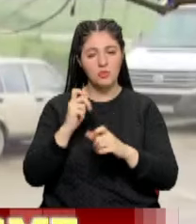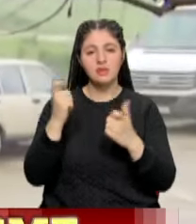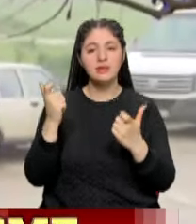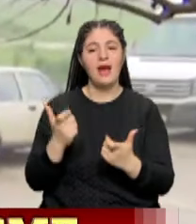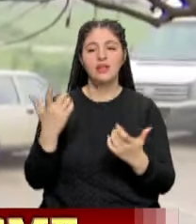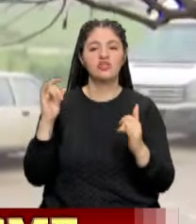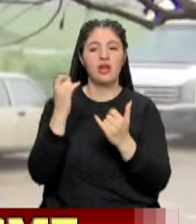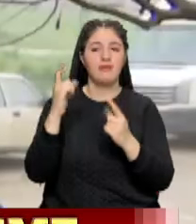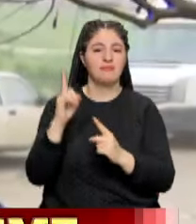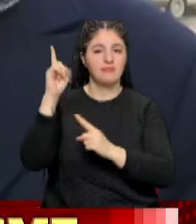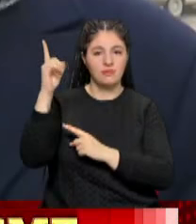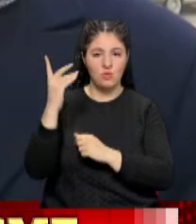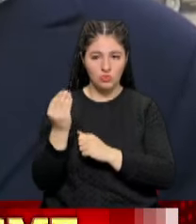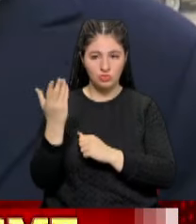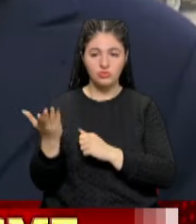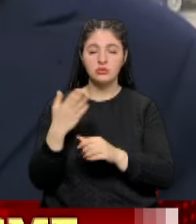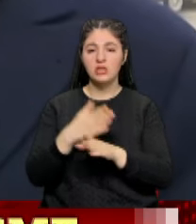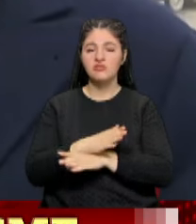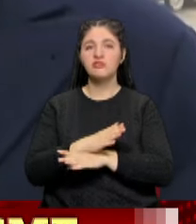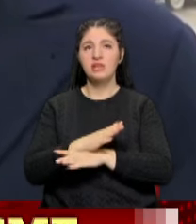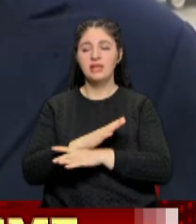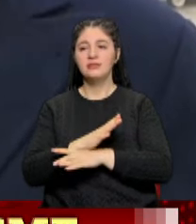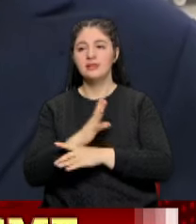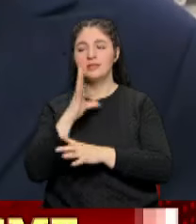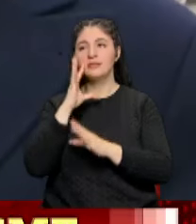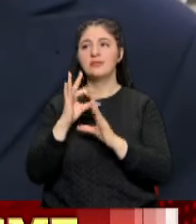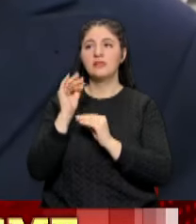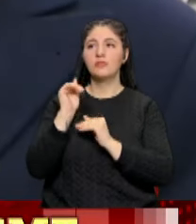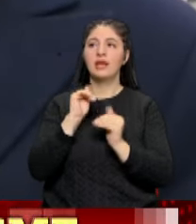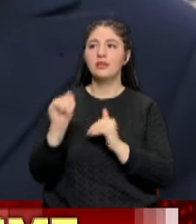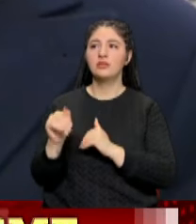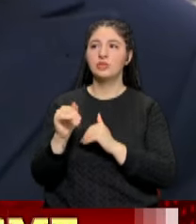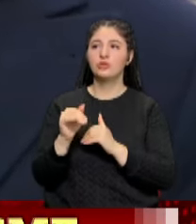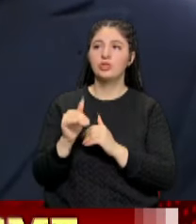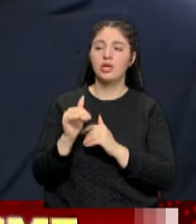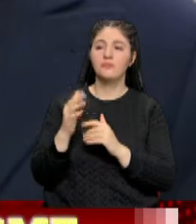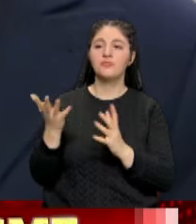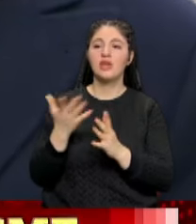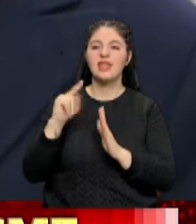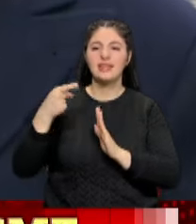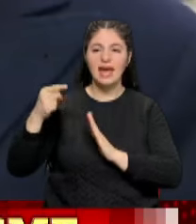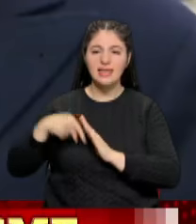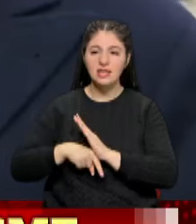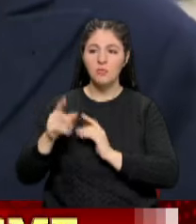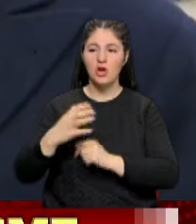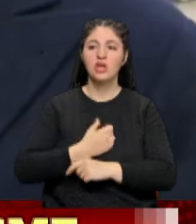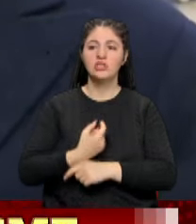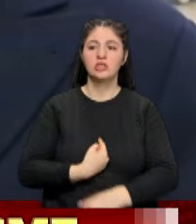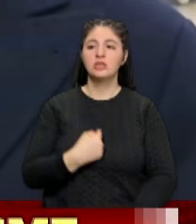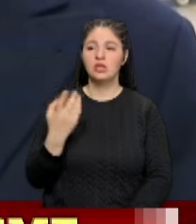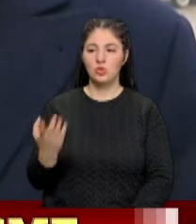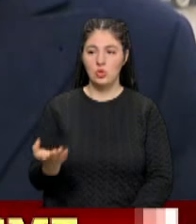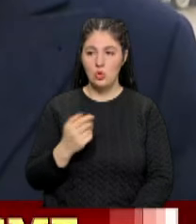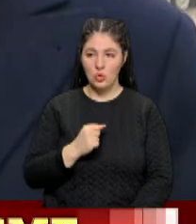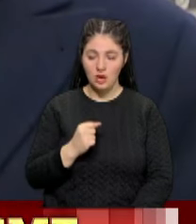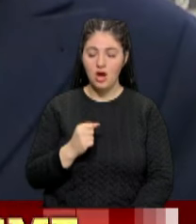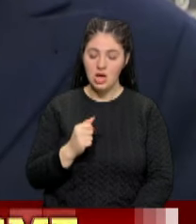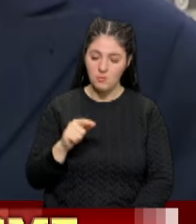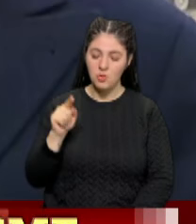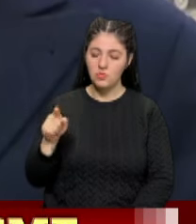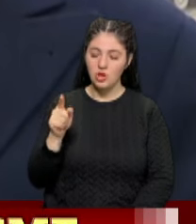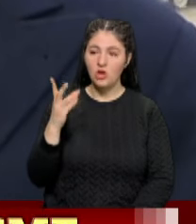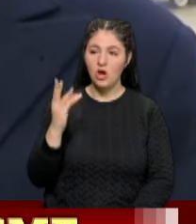mekanları cennet olsun. Gerçekten insan buraya gelince daha derinden bu acıyı hissediyor. Ama